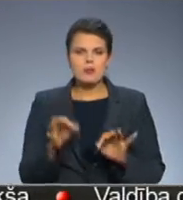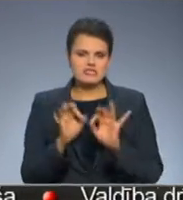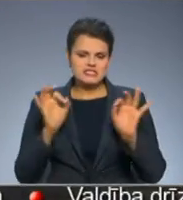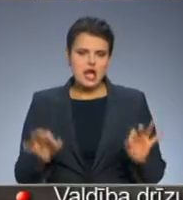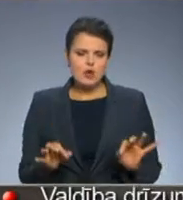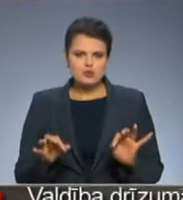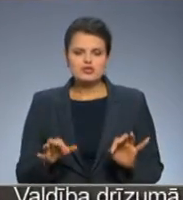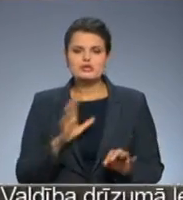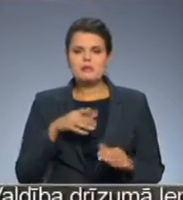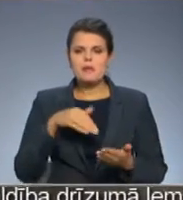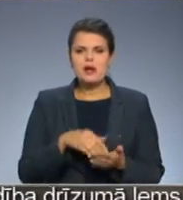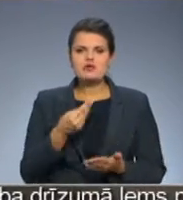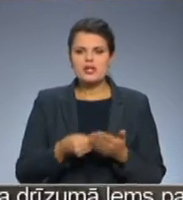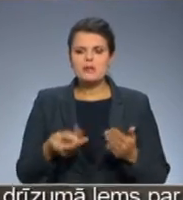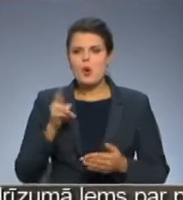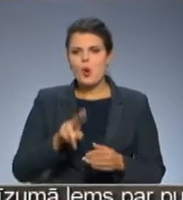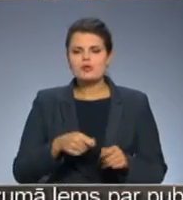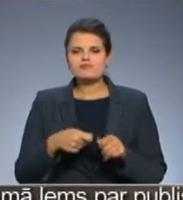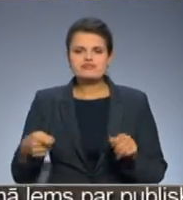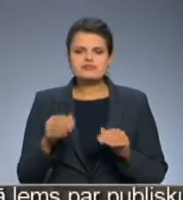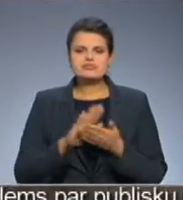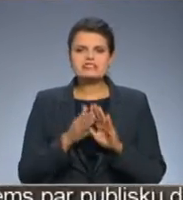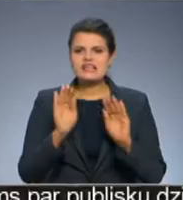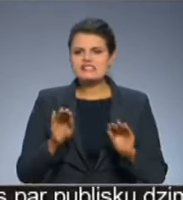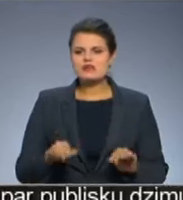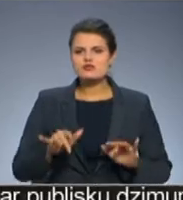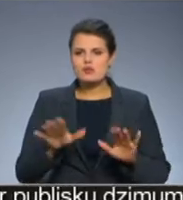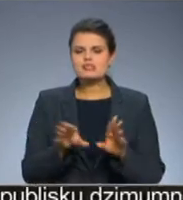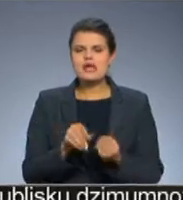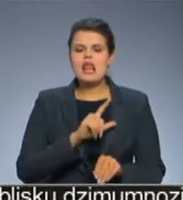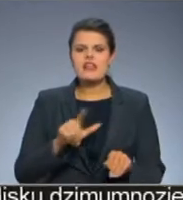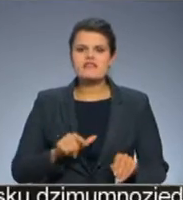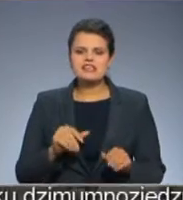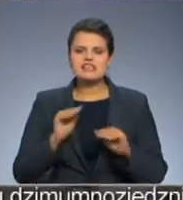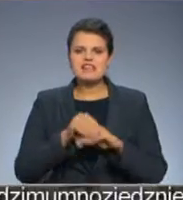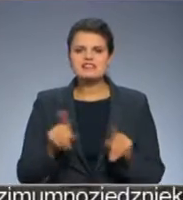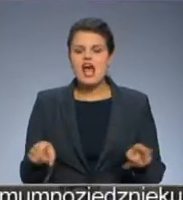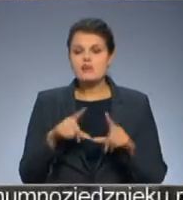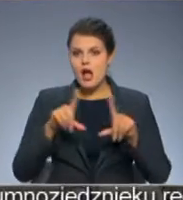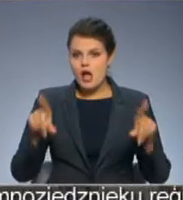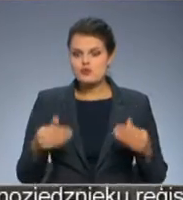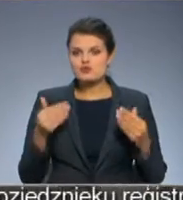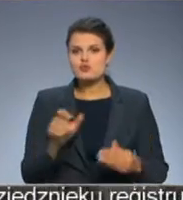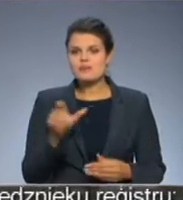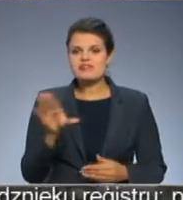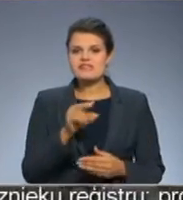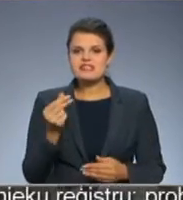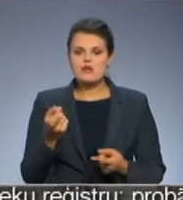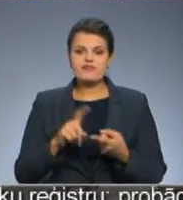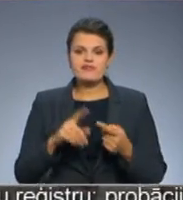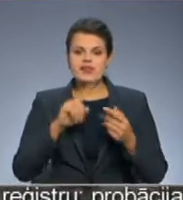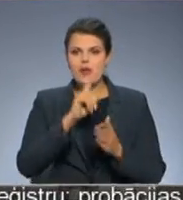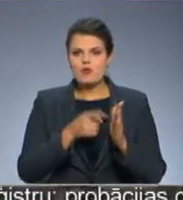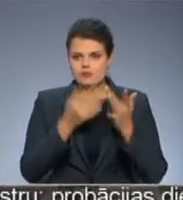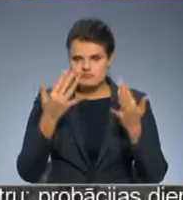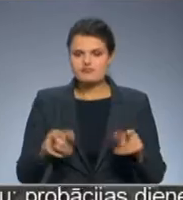sākusies. Bija pārtraukts iepirkums un ieliks saskaņošanas process ar Latvijas investīciju un attīstības aģentūru. Šobrīd visi ar finansējumu saistītie jautājumi ir atrisināti,